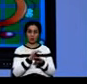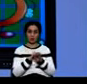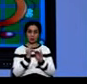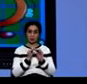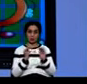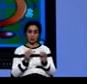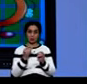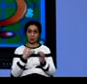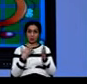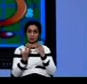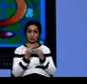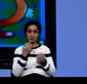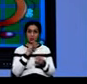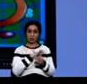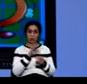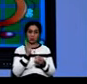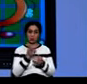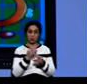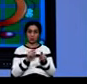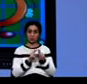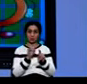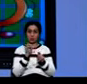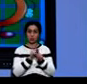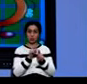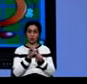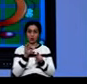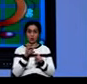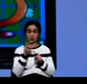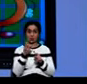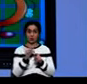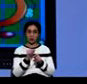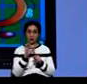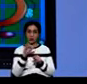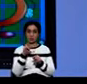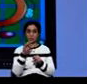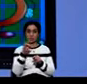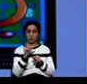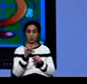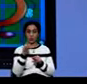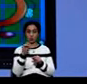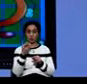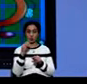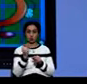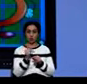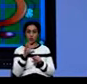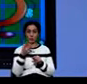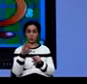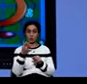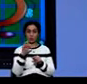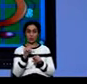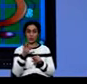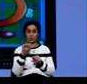Молодцы, ребята! Мы с ними употребим слово «одна». Одна груша,